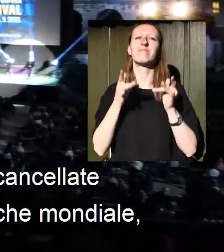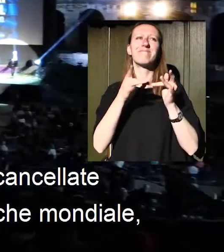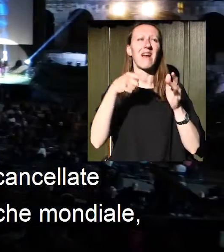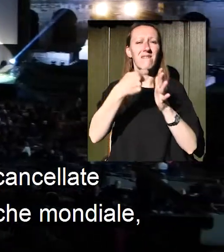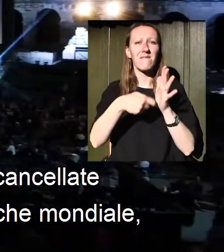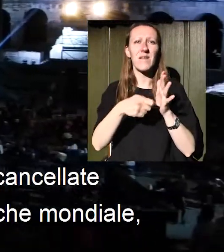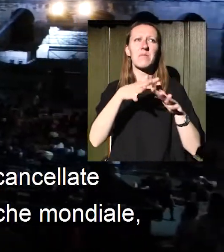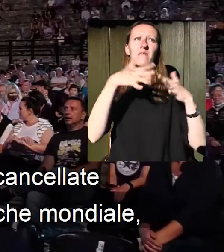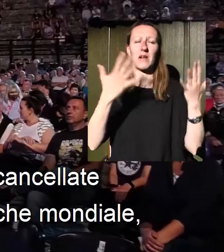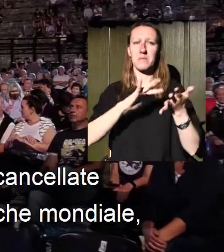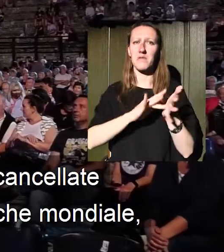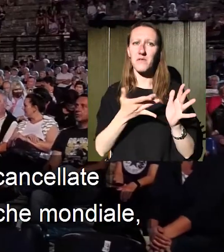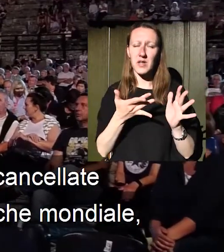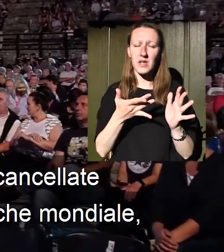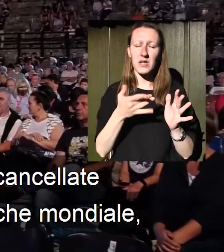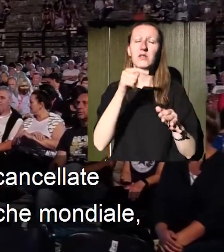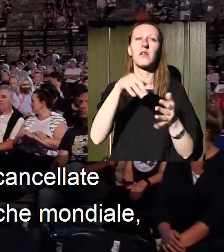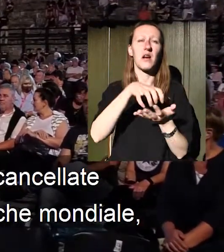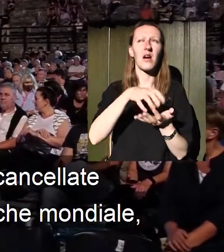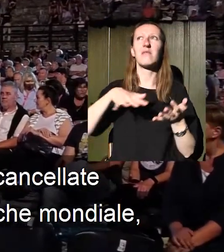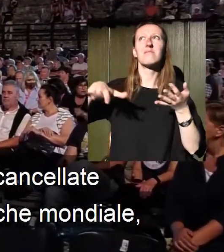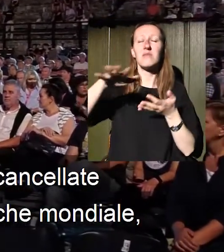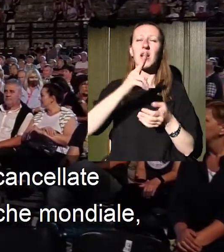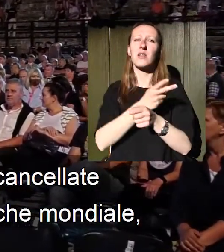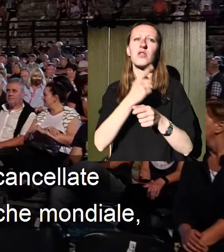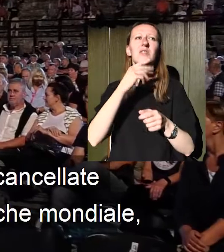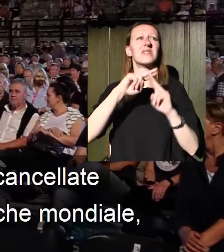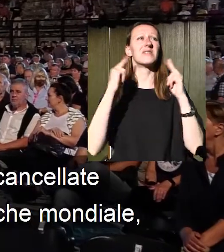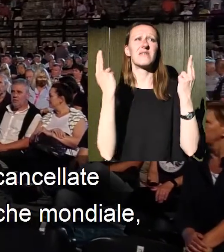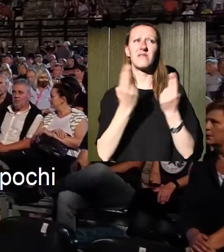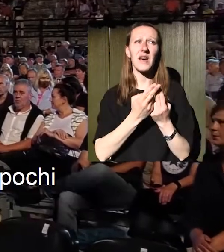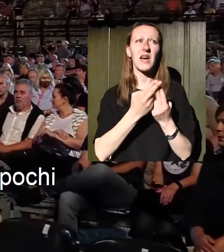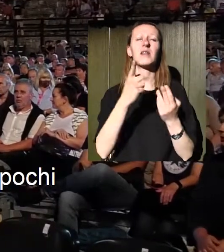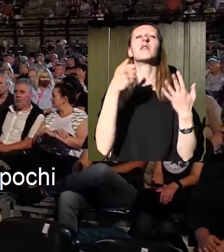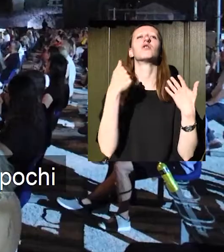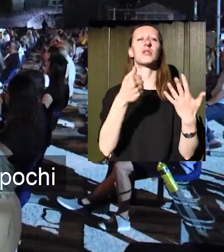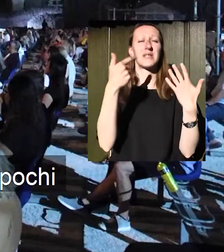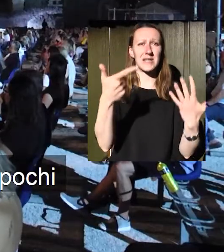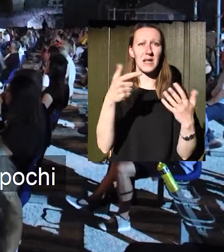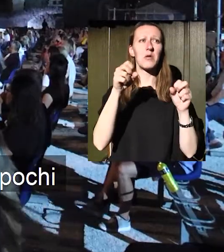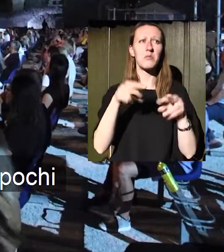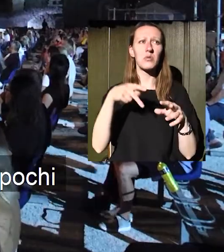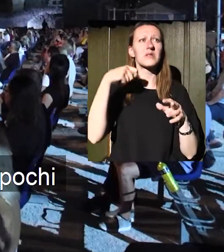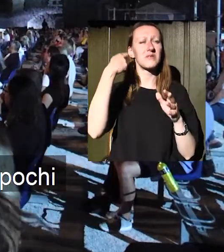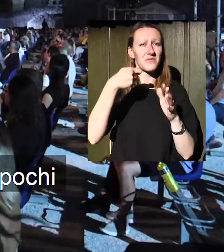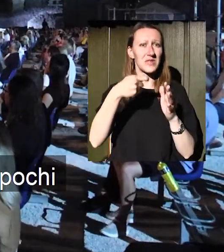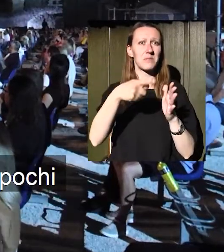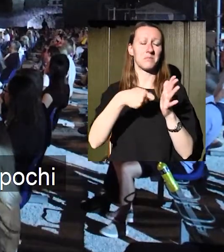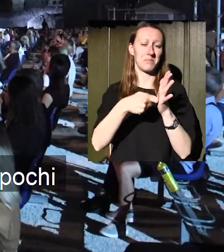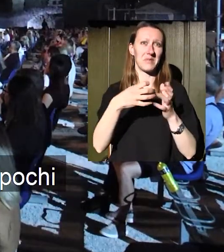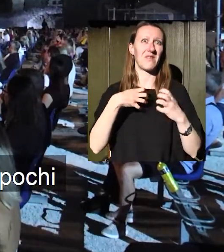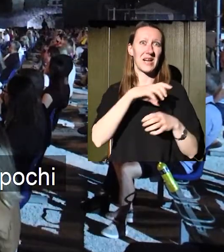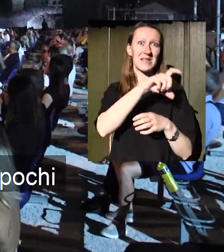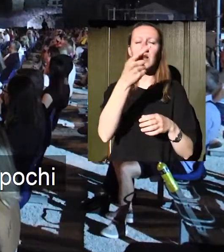i drugim velikim manifestacijama na lokalnoj, nacionalnoj, ali i svjetskoj razini, 67. Pulski filmski festival jedan